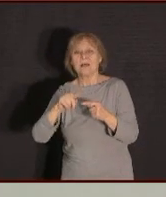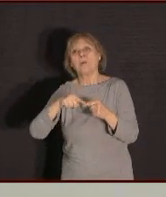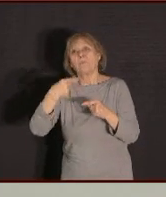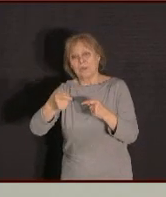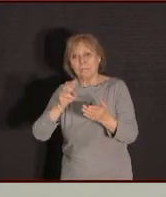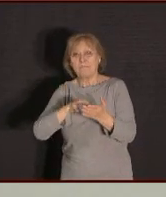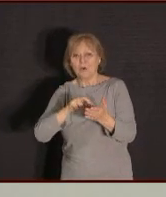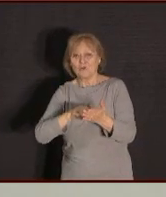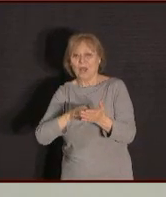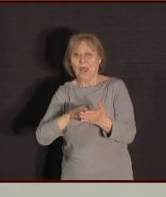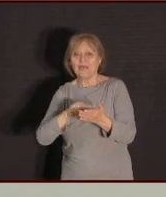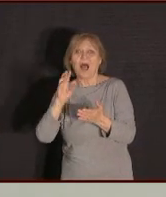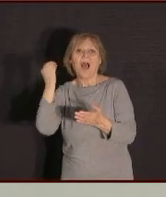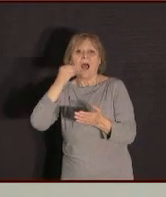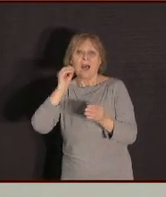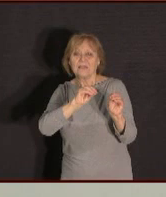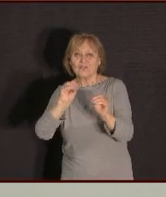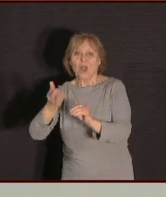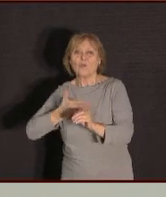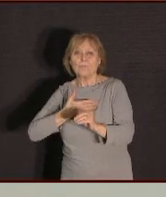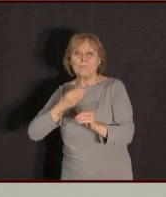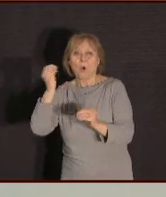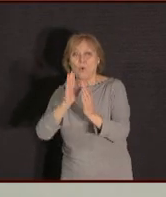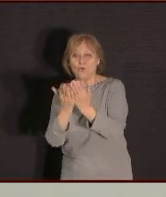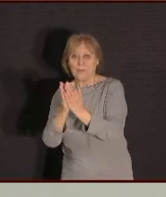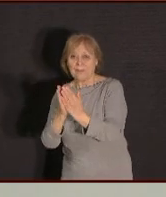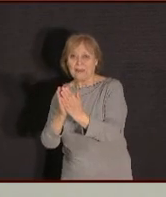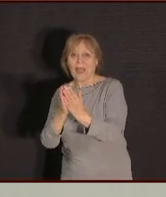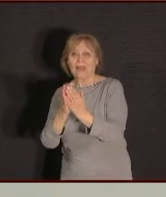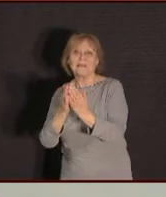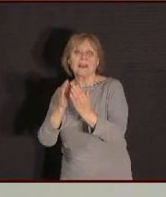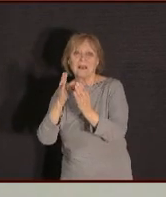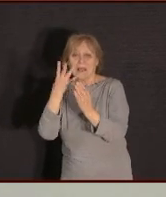na tečaju dobimo učbenike in imamo te slikovne slovarje.